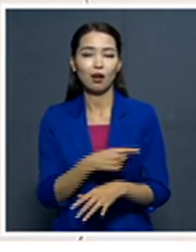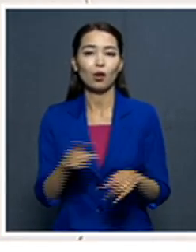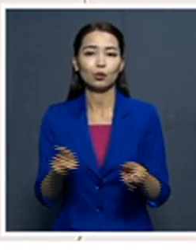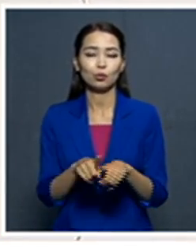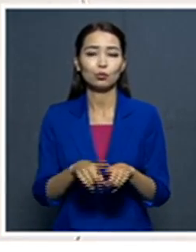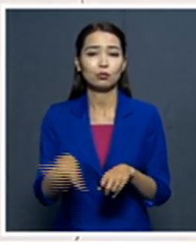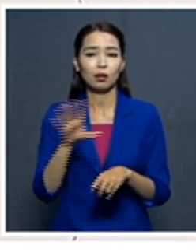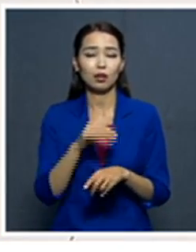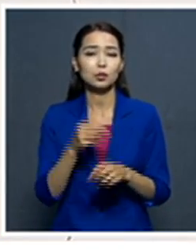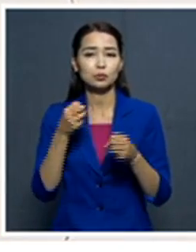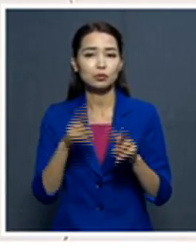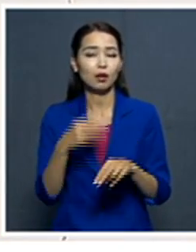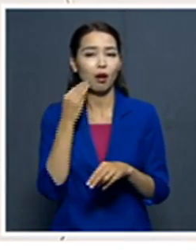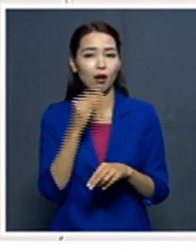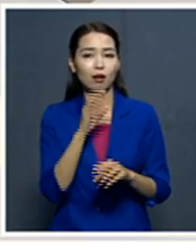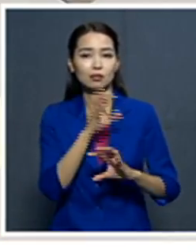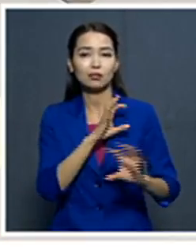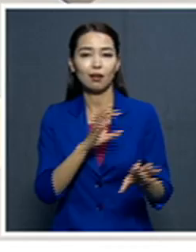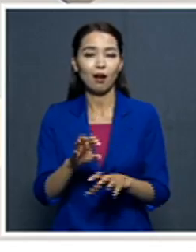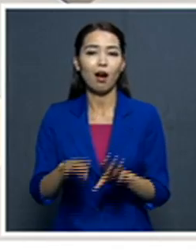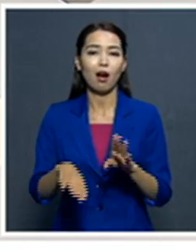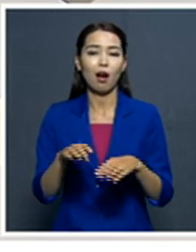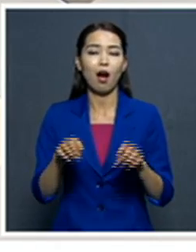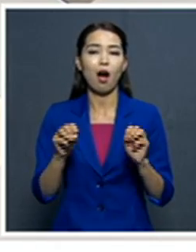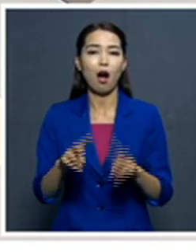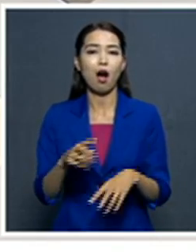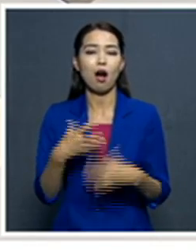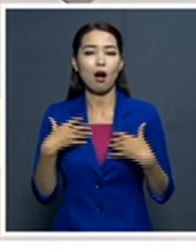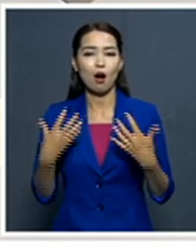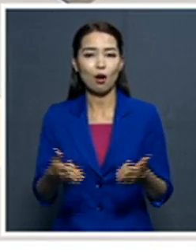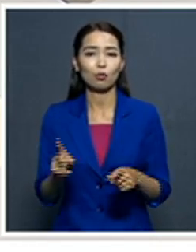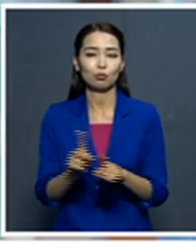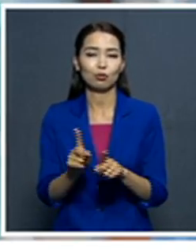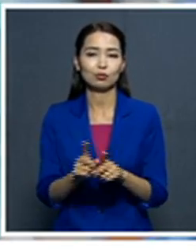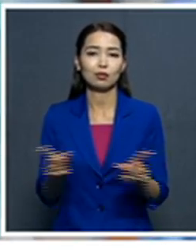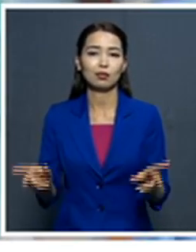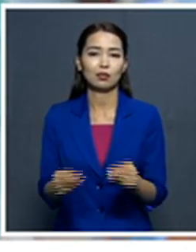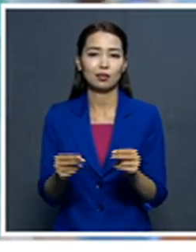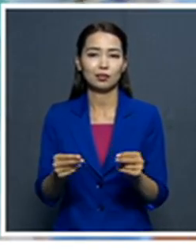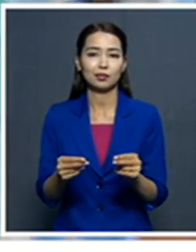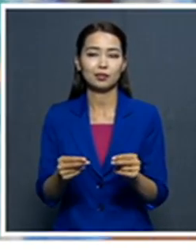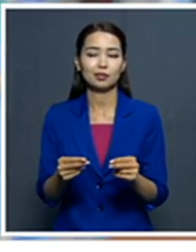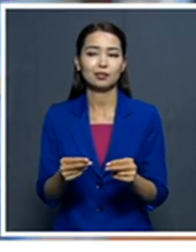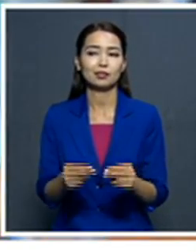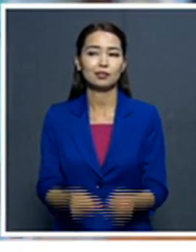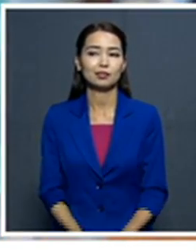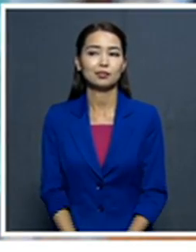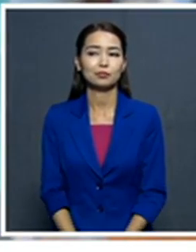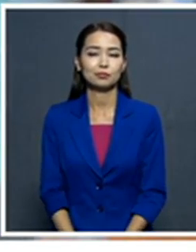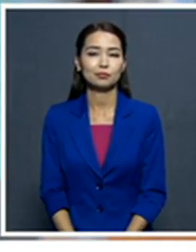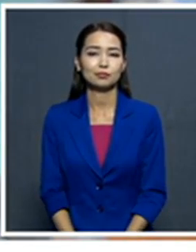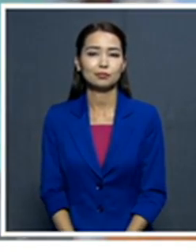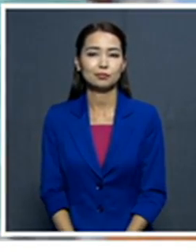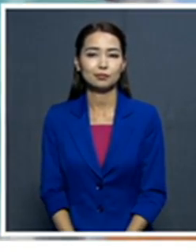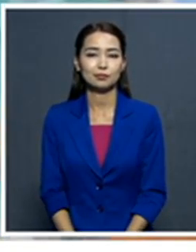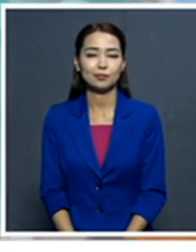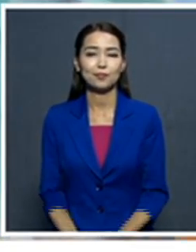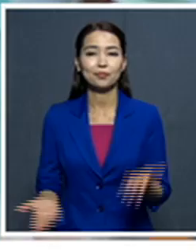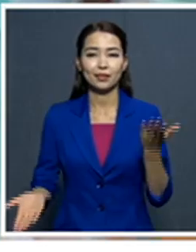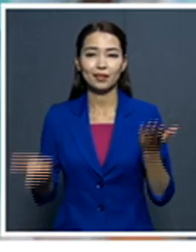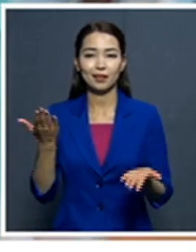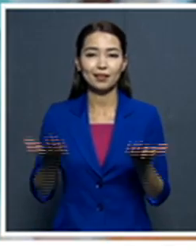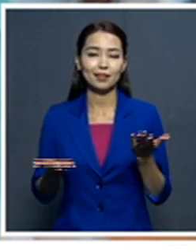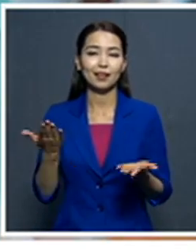Сейітқожанұлы жүрек дертіне шалдыққандардың ауруын асқындырып келетініне қынжылады. Егер адамда кеуде